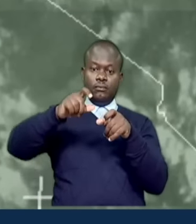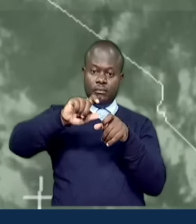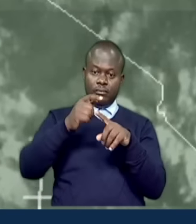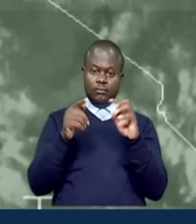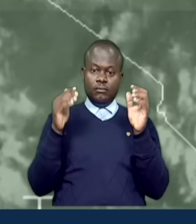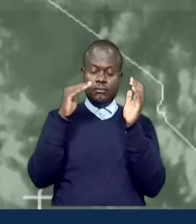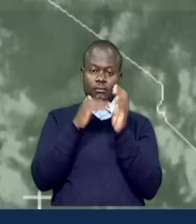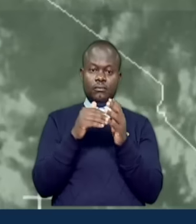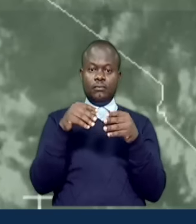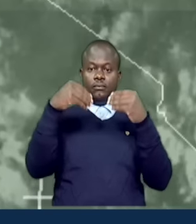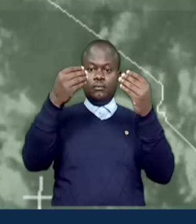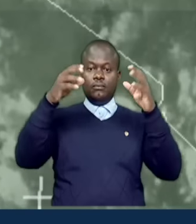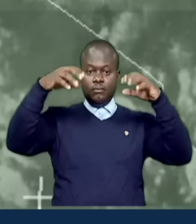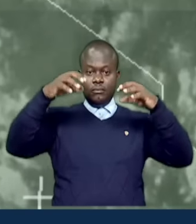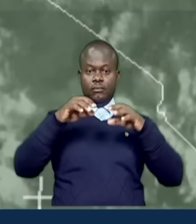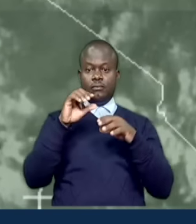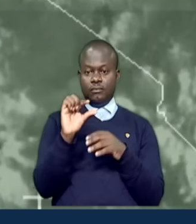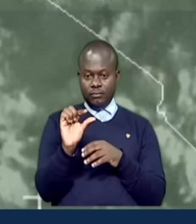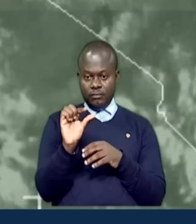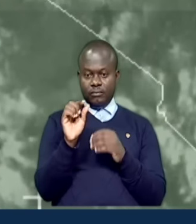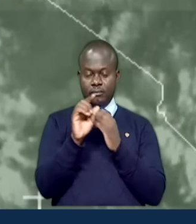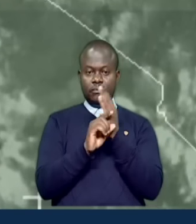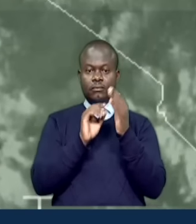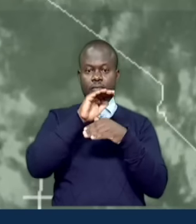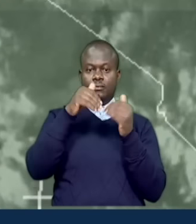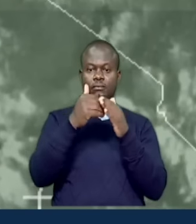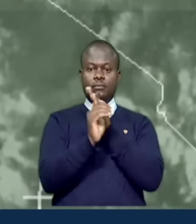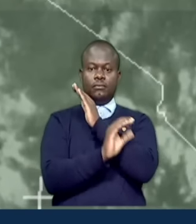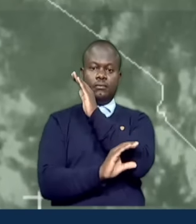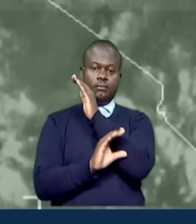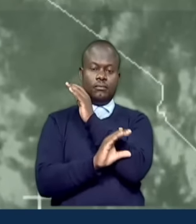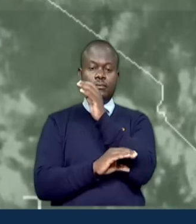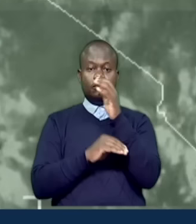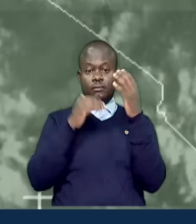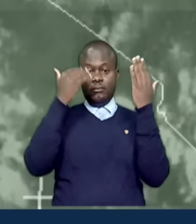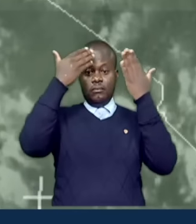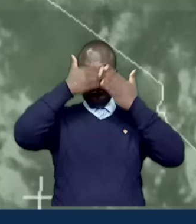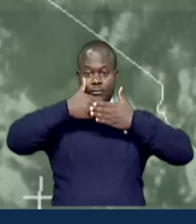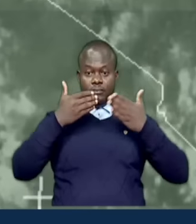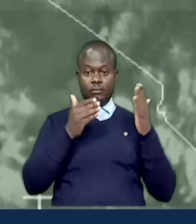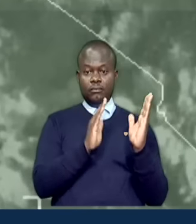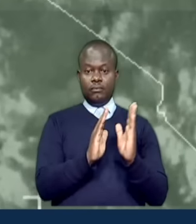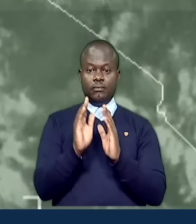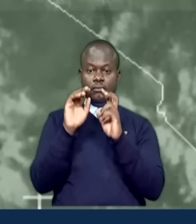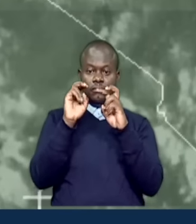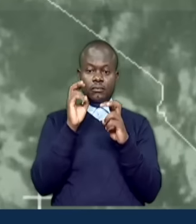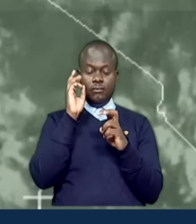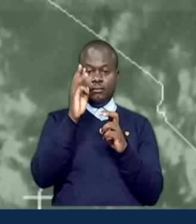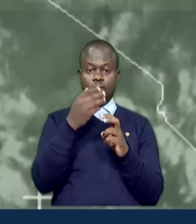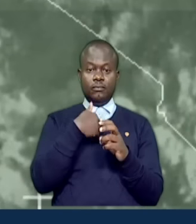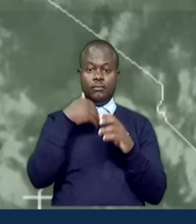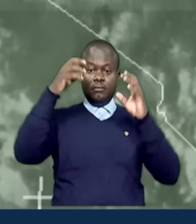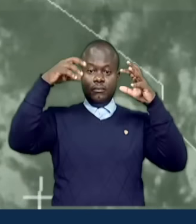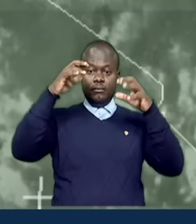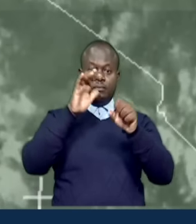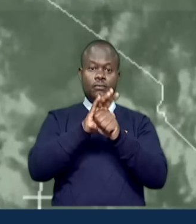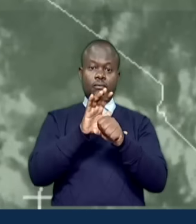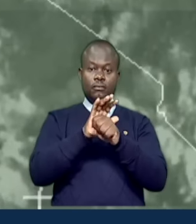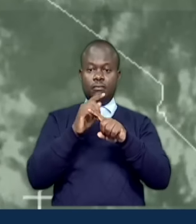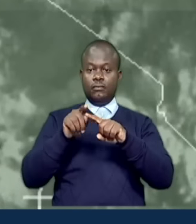ndetse bitanga n'imvura nkeya mu turere twose tw'igihugu. Muri iri joro rero biteganyijwe yuko tuza kugira imvura cyane mu turere